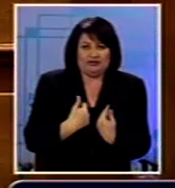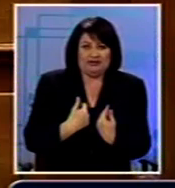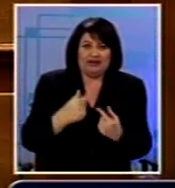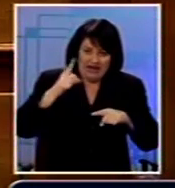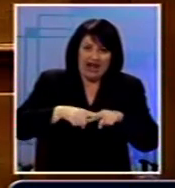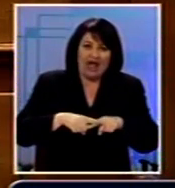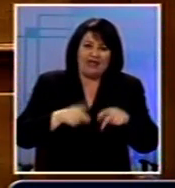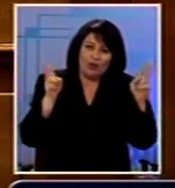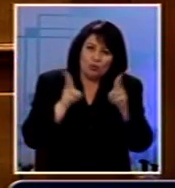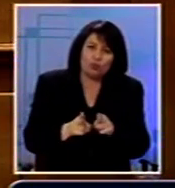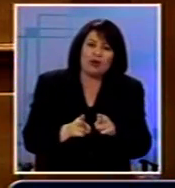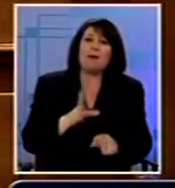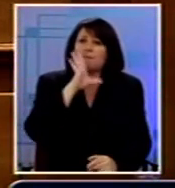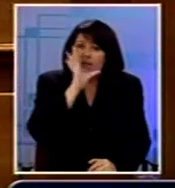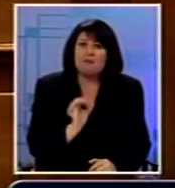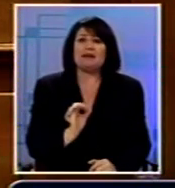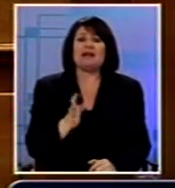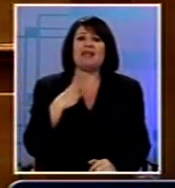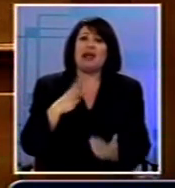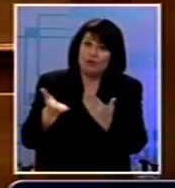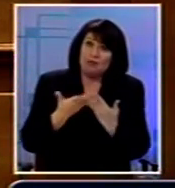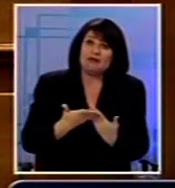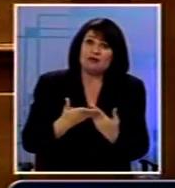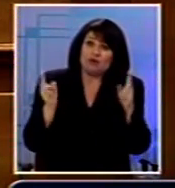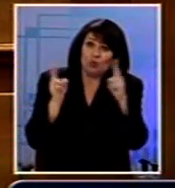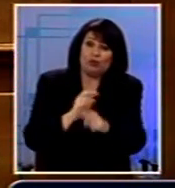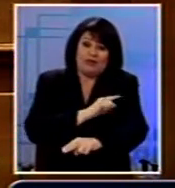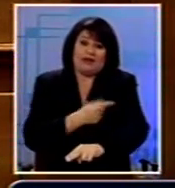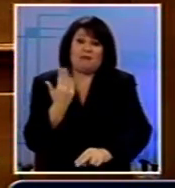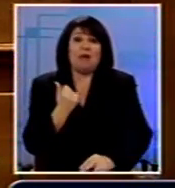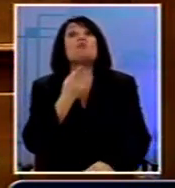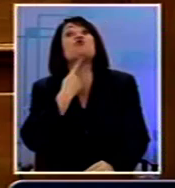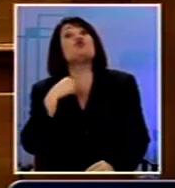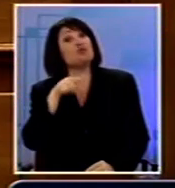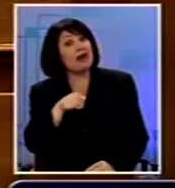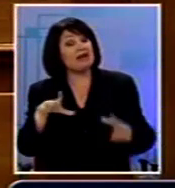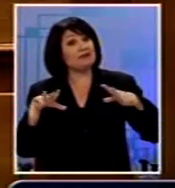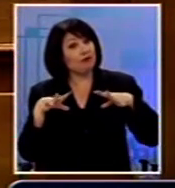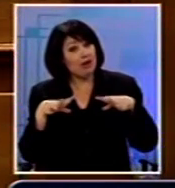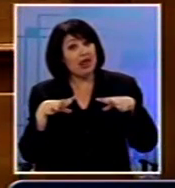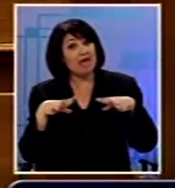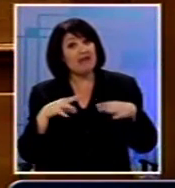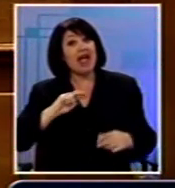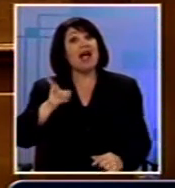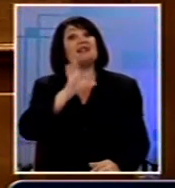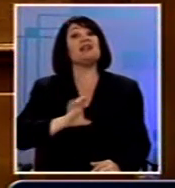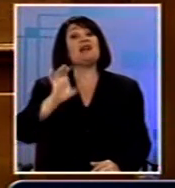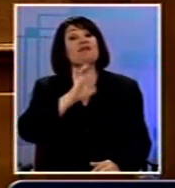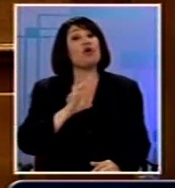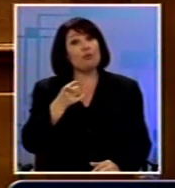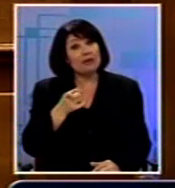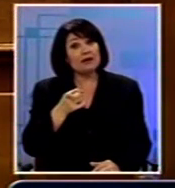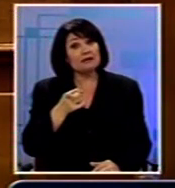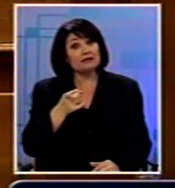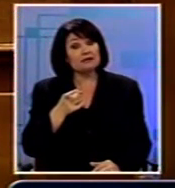μειώνεται η επιρροή εκείνων οι οποίοι πραγματικά θα ήθελαν να μας βοηθήσουν? Σας αρέσει αυτό? Βολεύει τα αντιευρωπαϊκά σας ανακλαστικά?